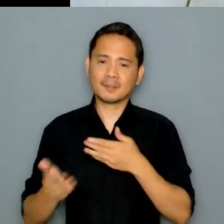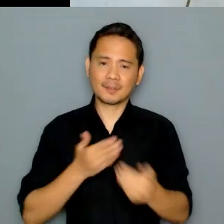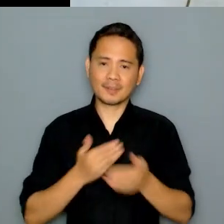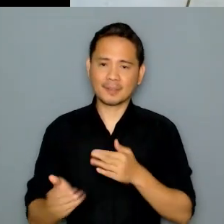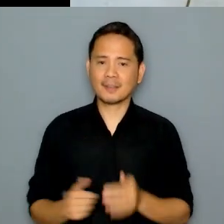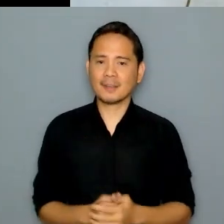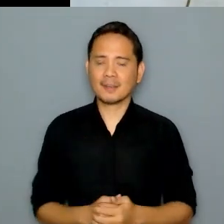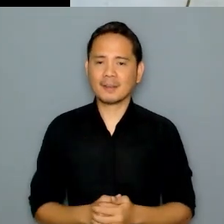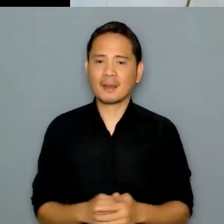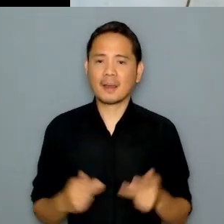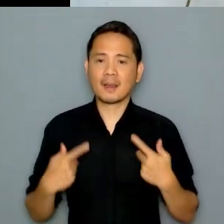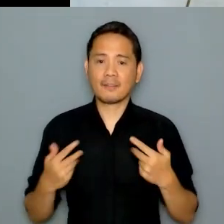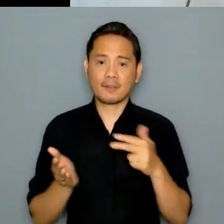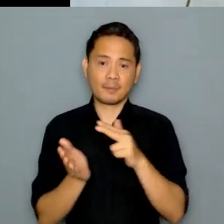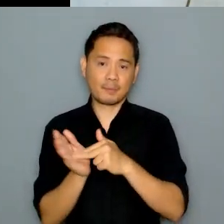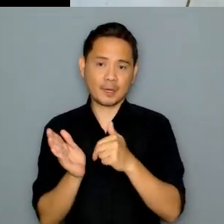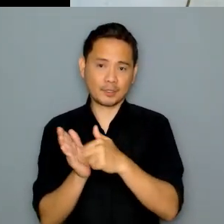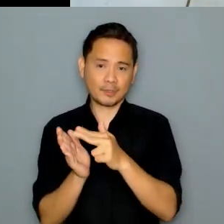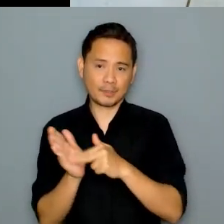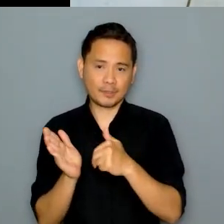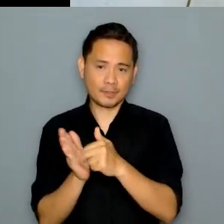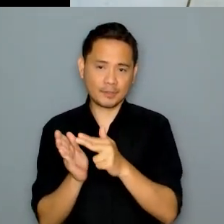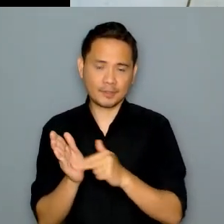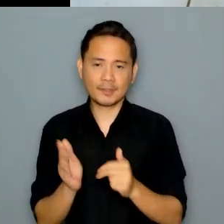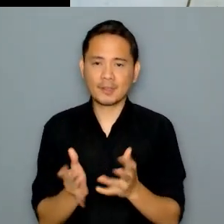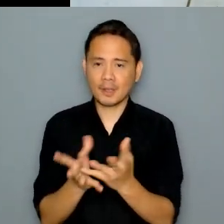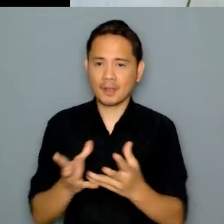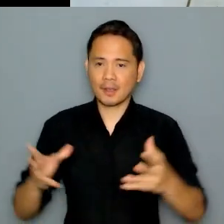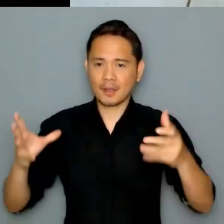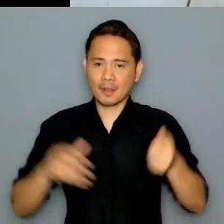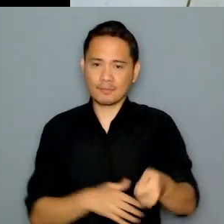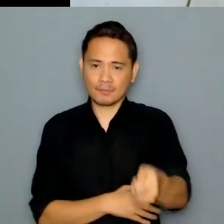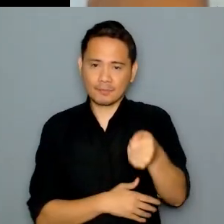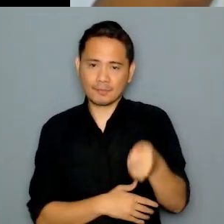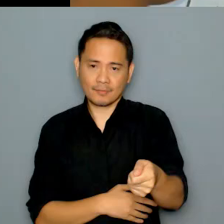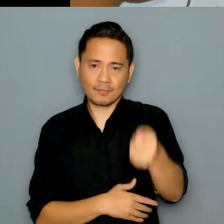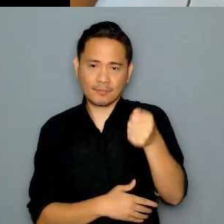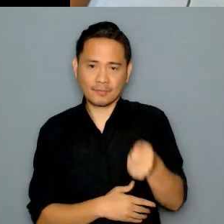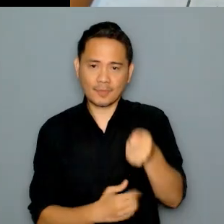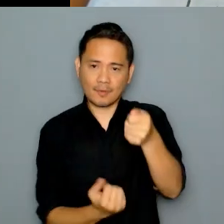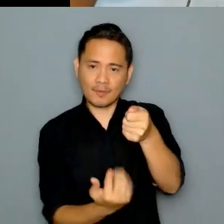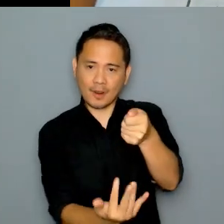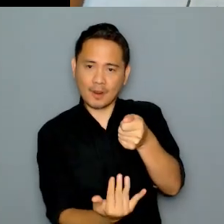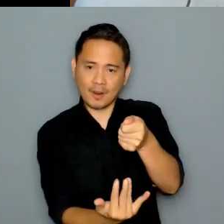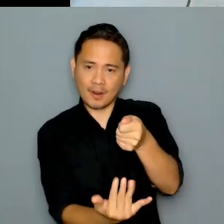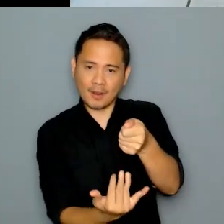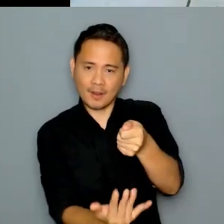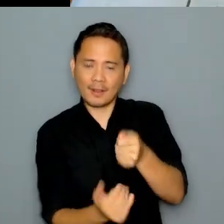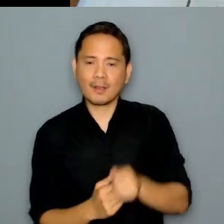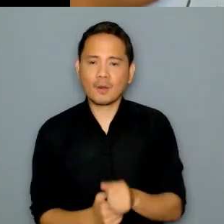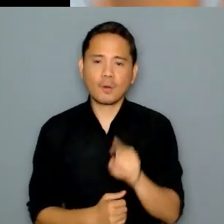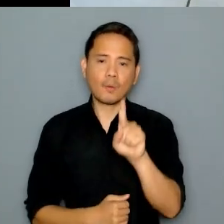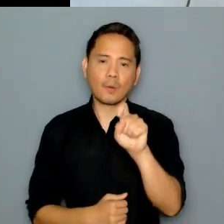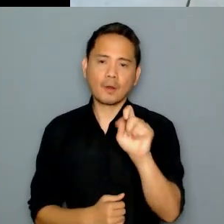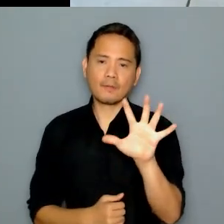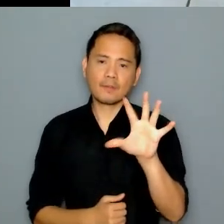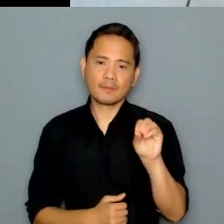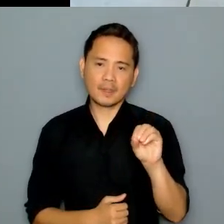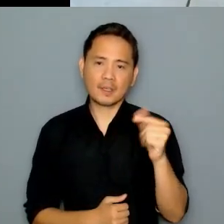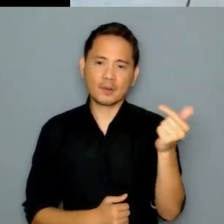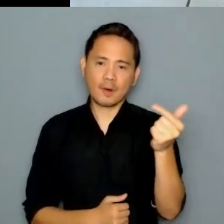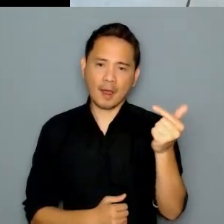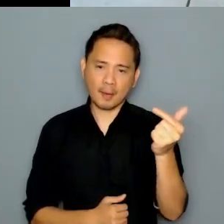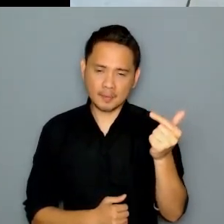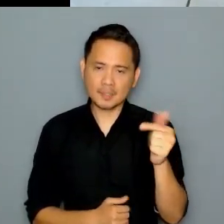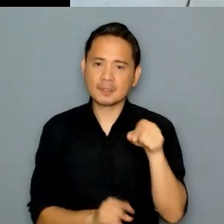lalagay natin ang ating butter sa ating umiinit na kawali. Yan pong butter na yan ay 150 grams